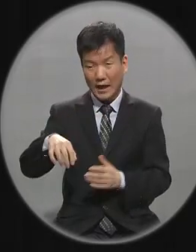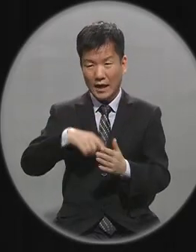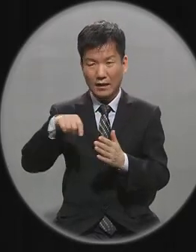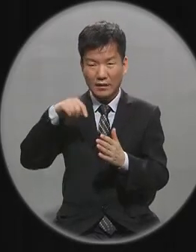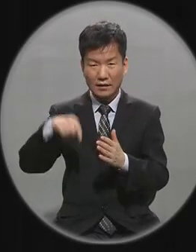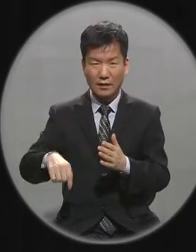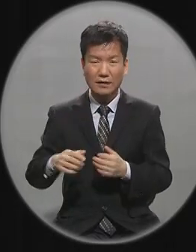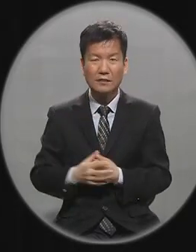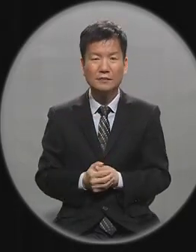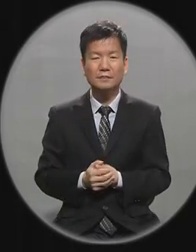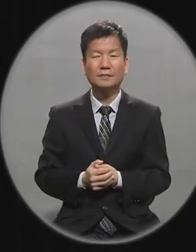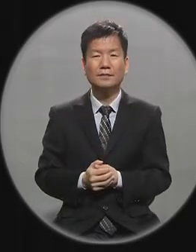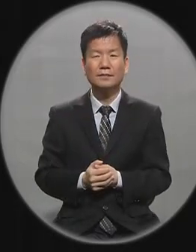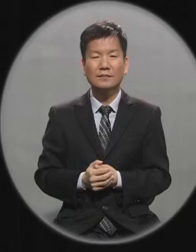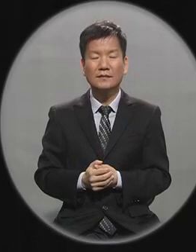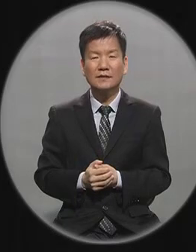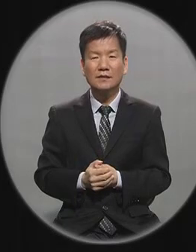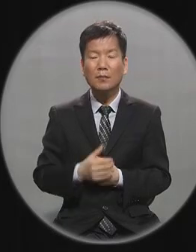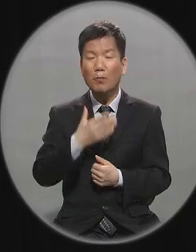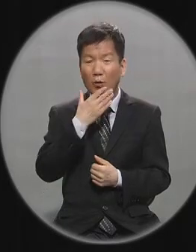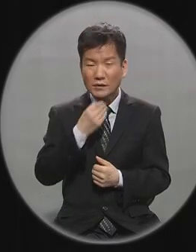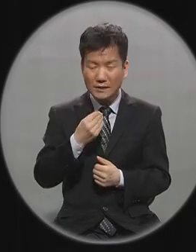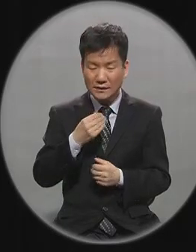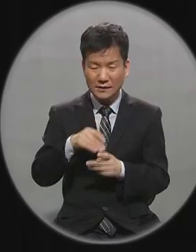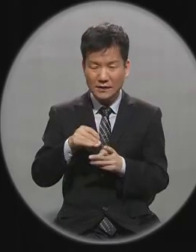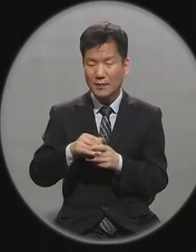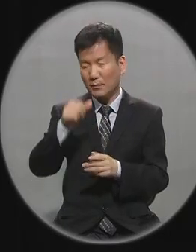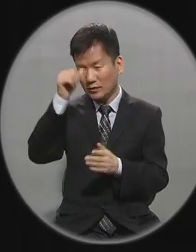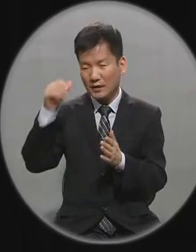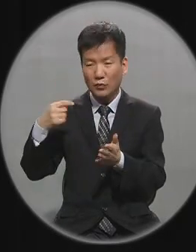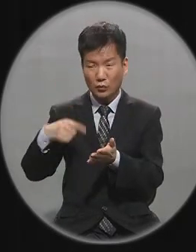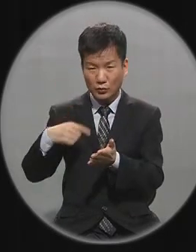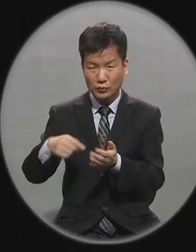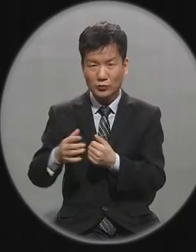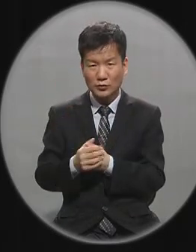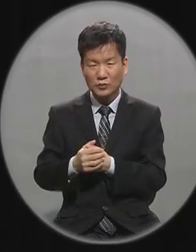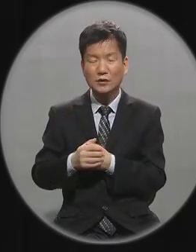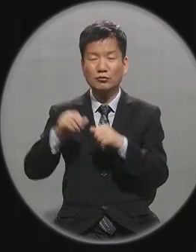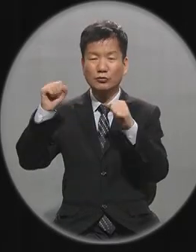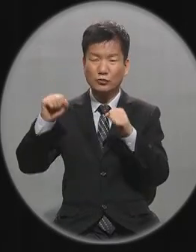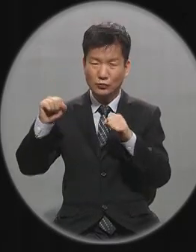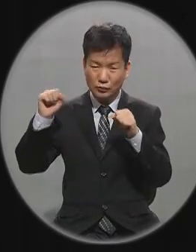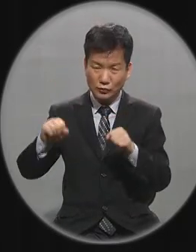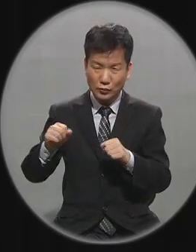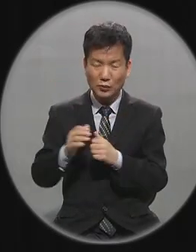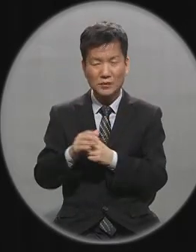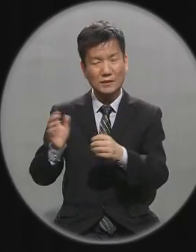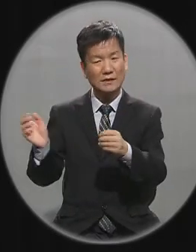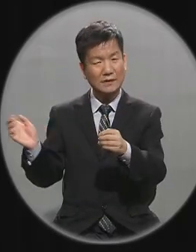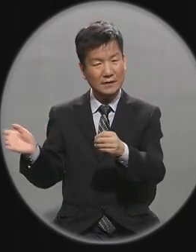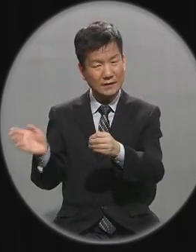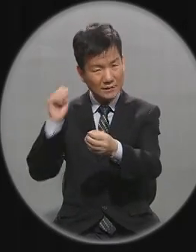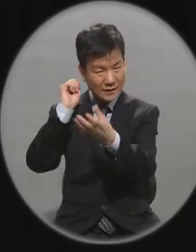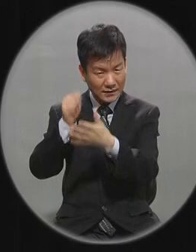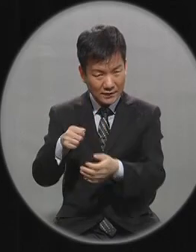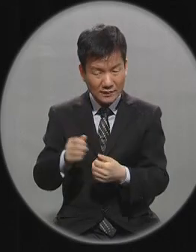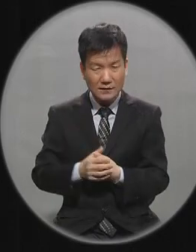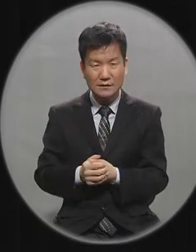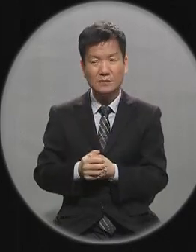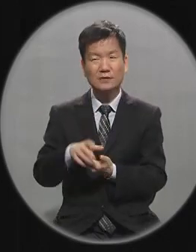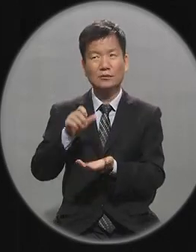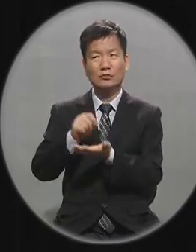내에서 행정복지만 하는 것이 아니라 평생교육, 실내운동, 실내테니스, 그